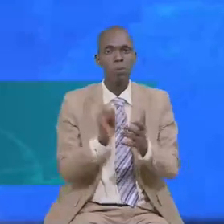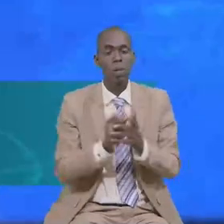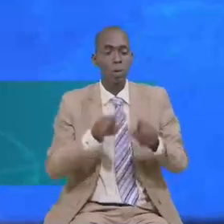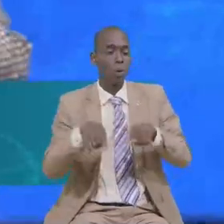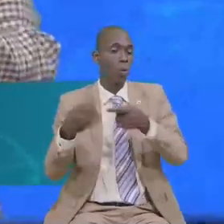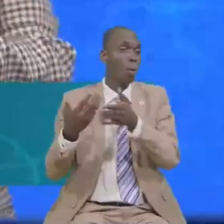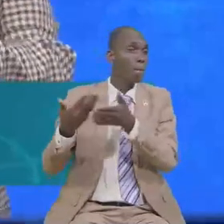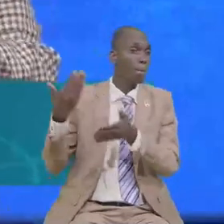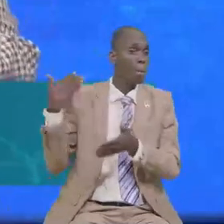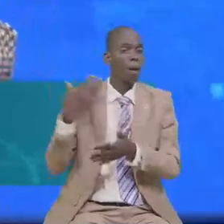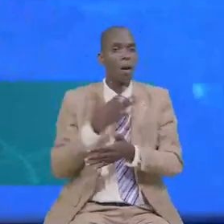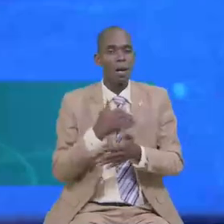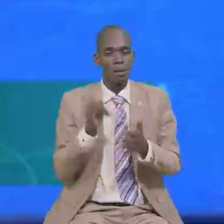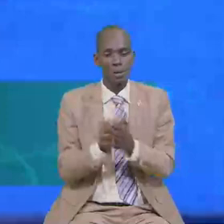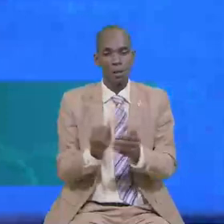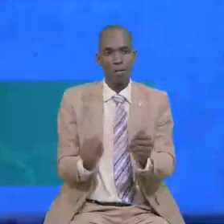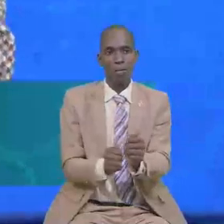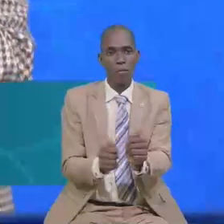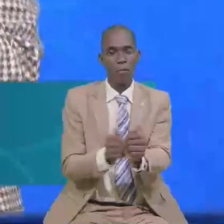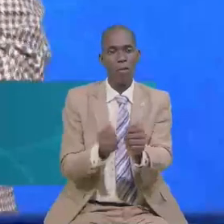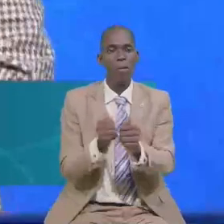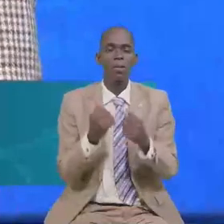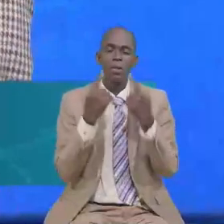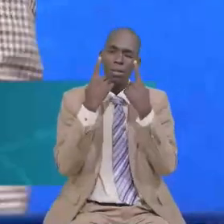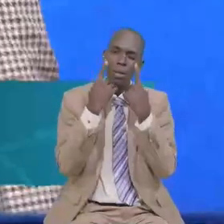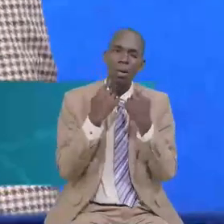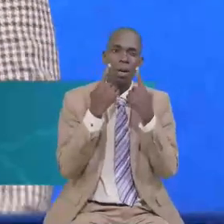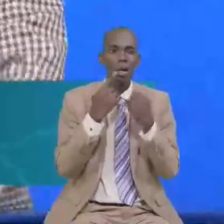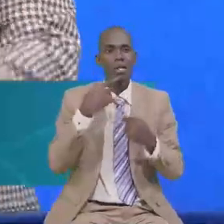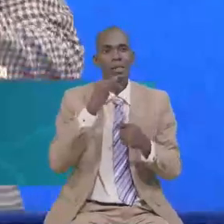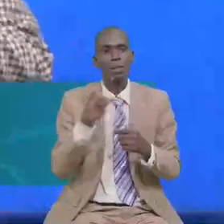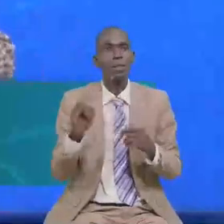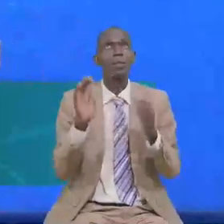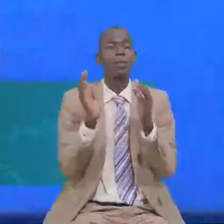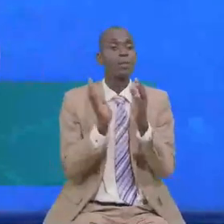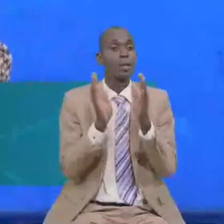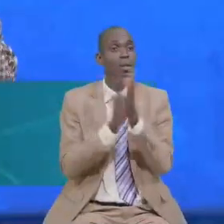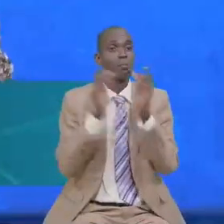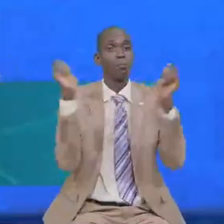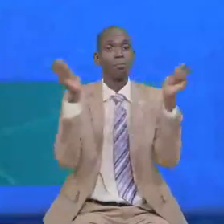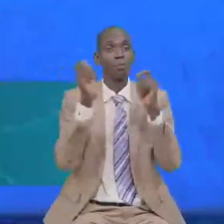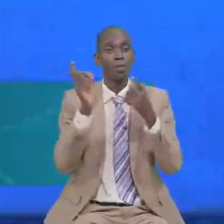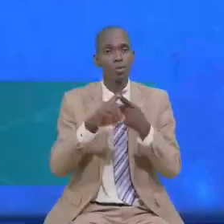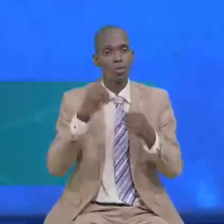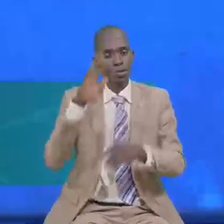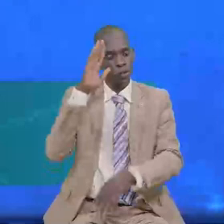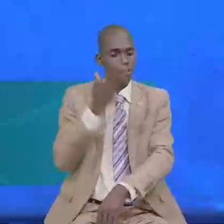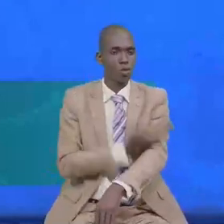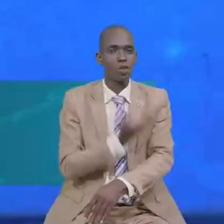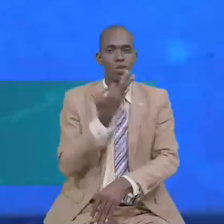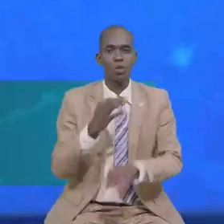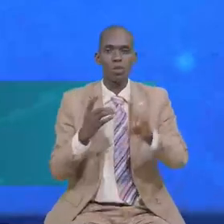Ceux qui précédaient et ceux qui suivaient Jésus criaient: